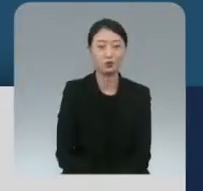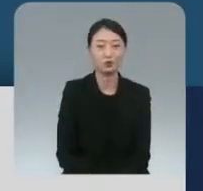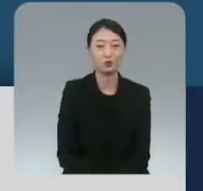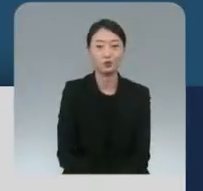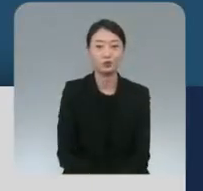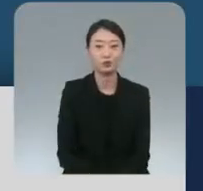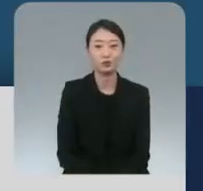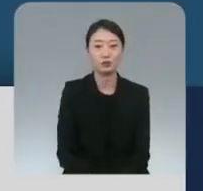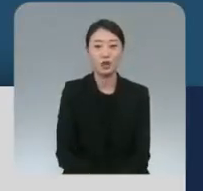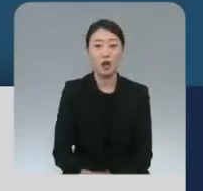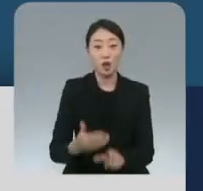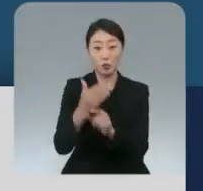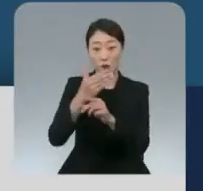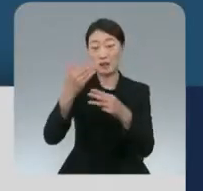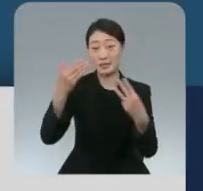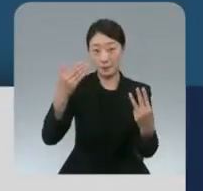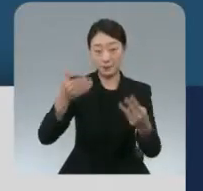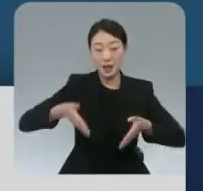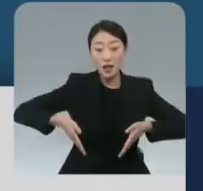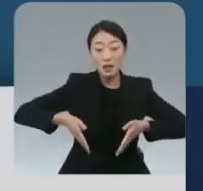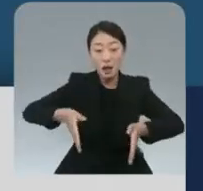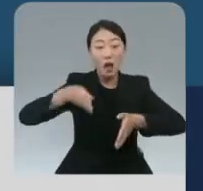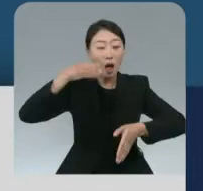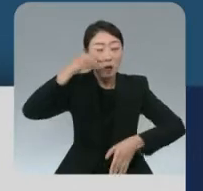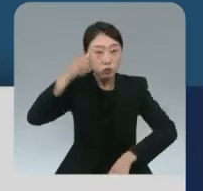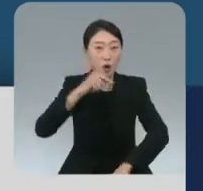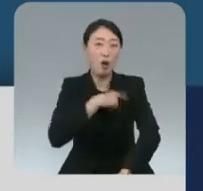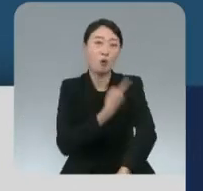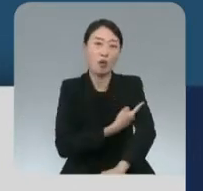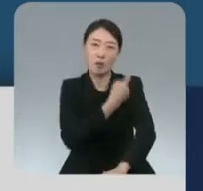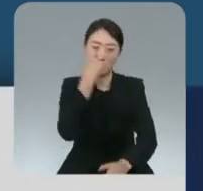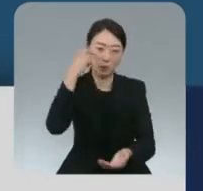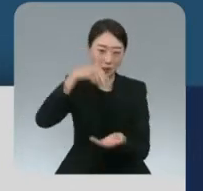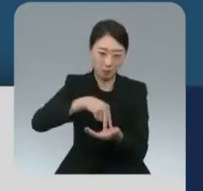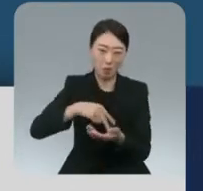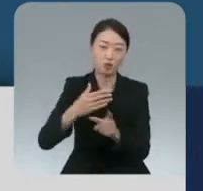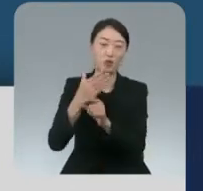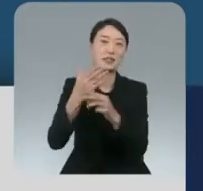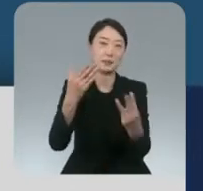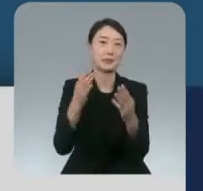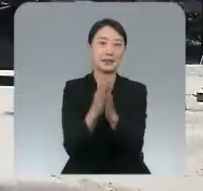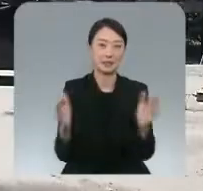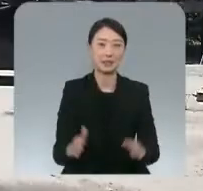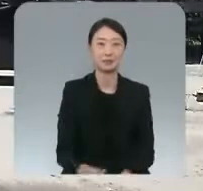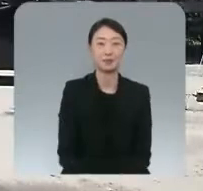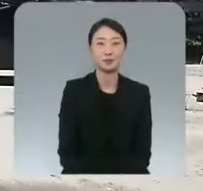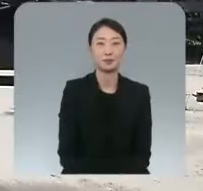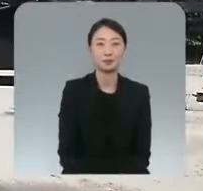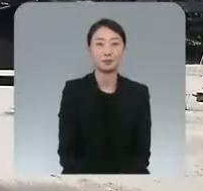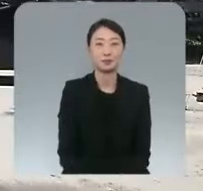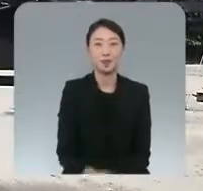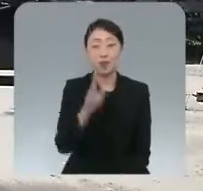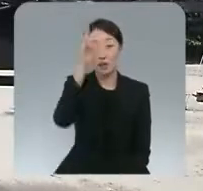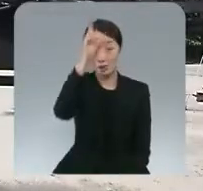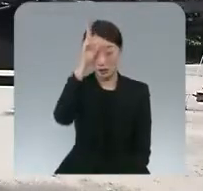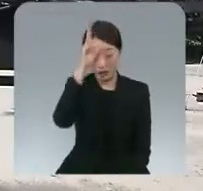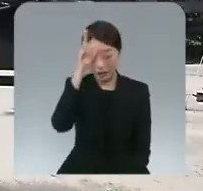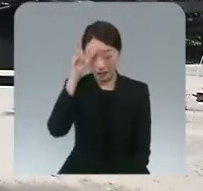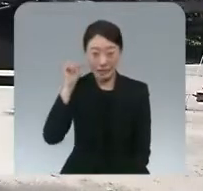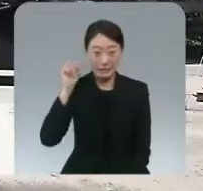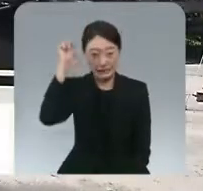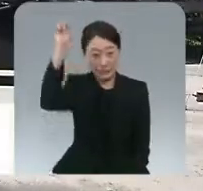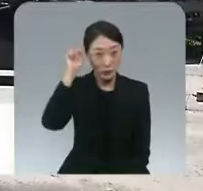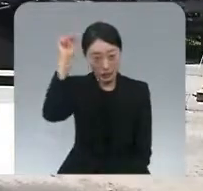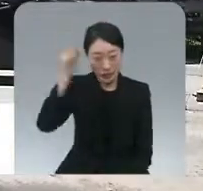dapat dibawa ke tempat yang semestinya perwakilan pemerintah mengatakan bahwa langka untuk menjamin akses bebas lewat darat ke Pangkalan that akan